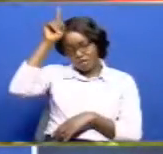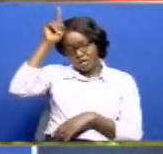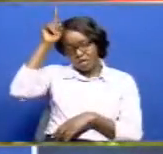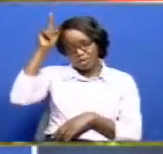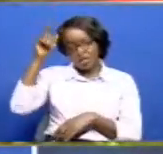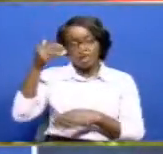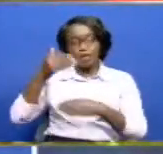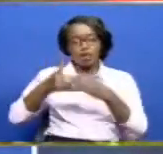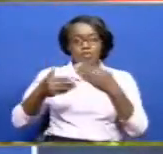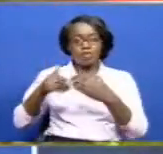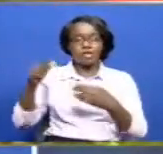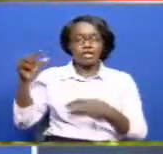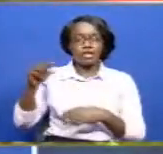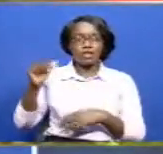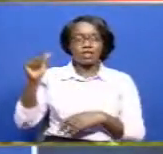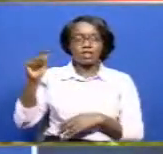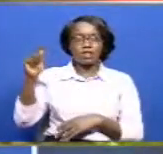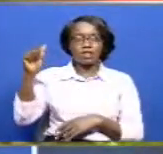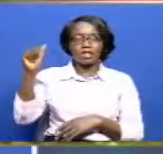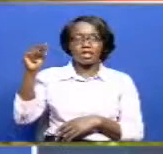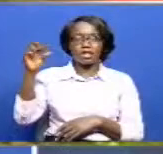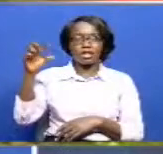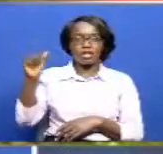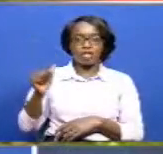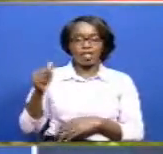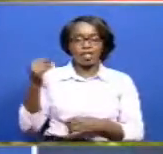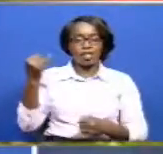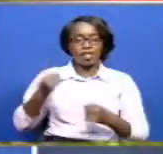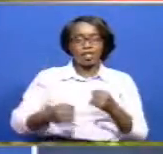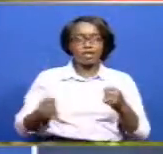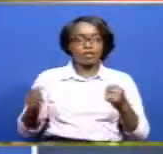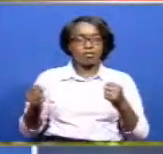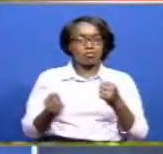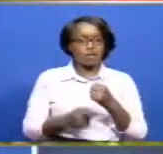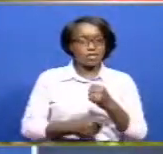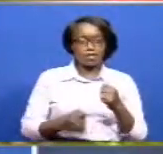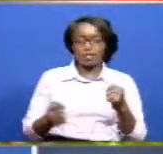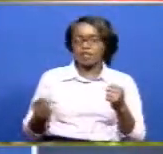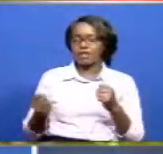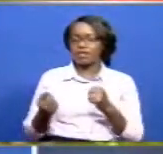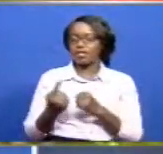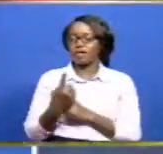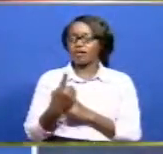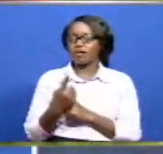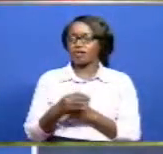la Gatanga, huku ujenzi huo ukikamilika katika muda wa majuma 14.